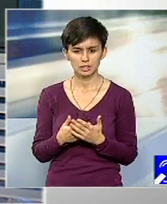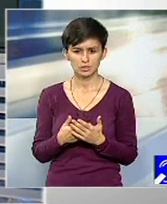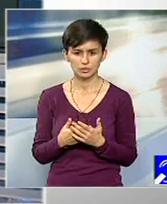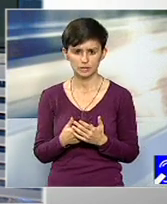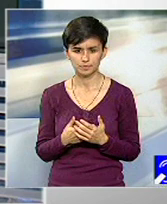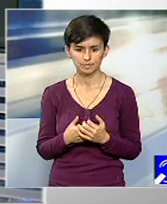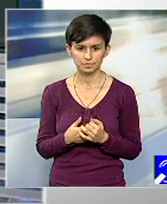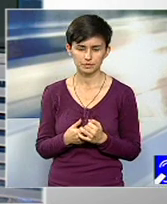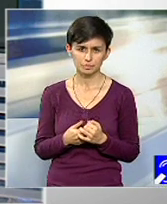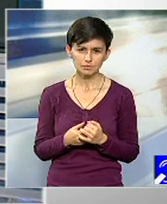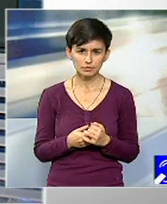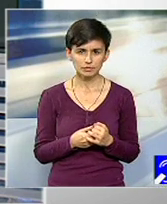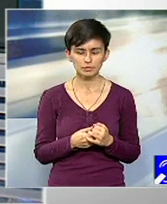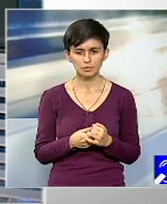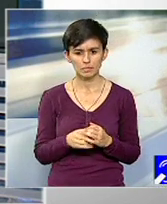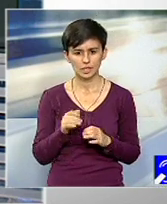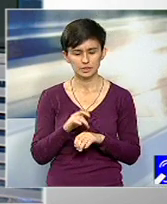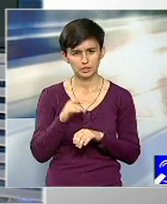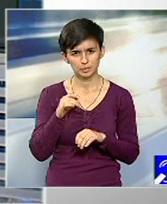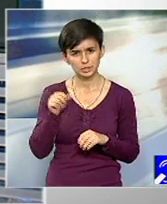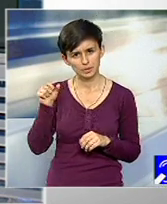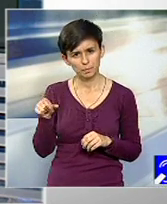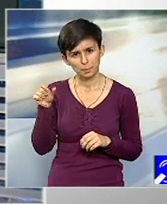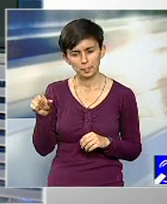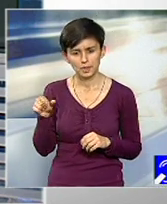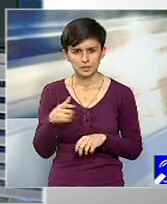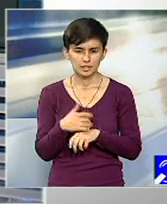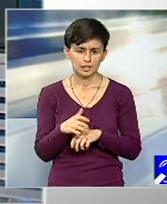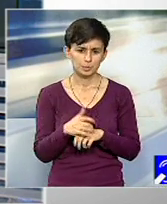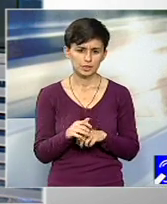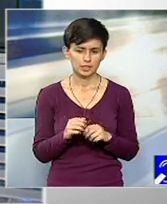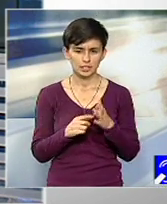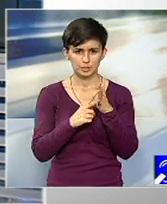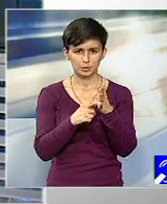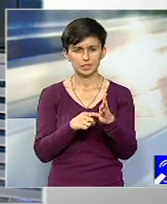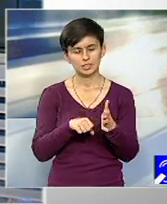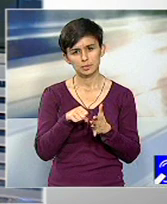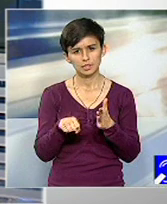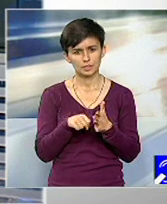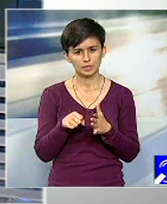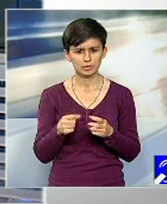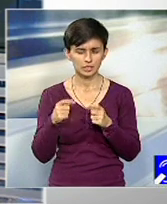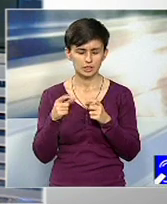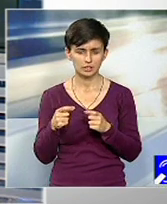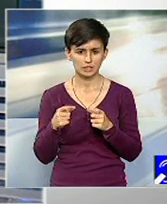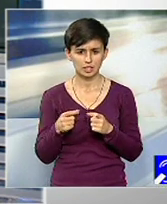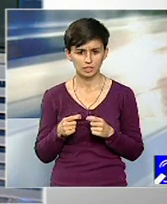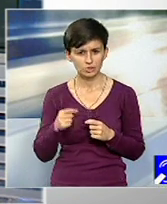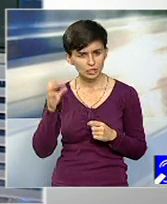desensibilizăm audiența, am încercat să dăm filmul în sală, adică și cu descriere și